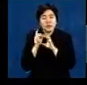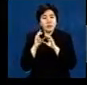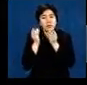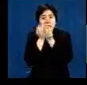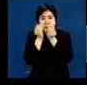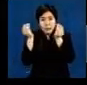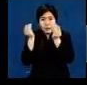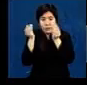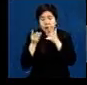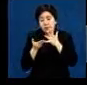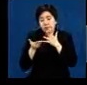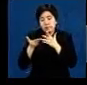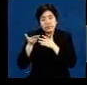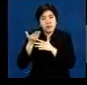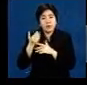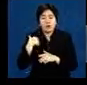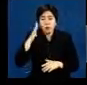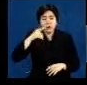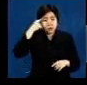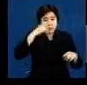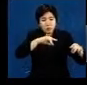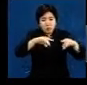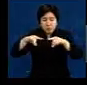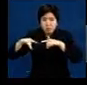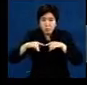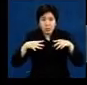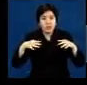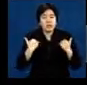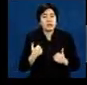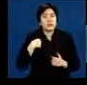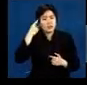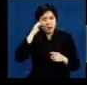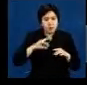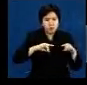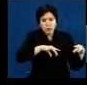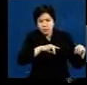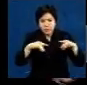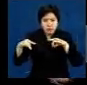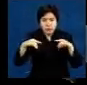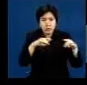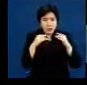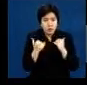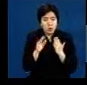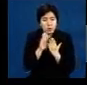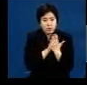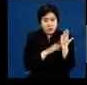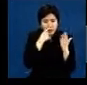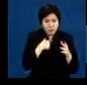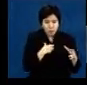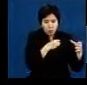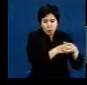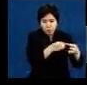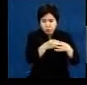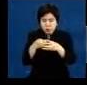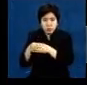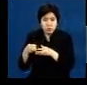นูญและมีความคิดเห็นแตกต่างกันอย่างหนักจนทำให้เกิดข้อขัดแย้งของคนในชาติหลายกลุ่มหลายส